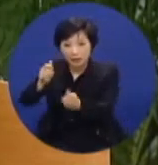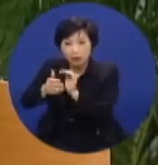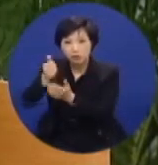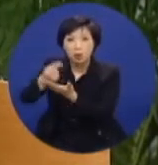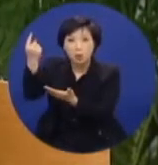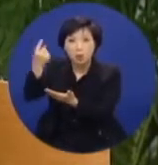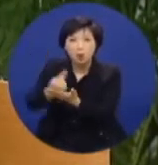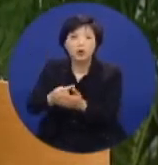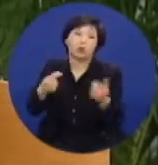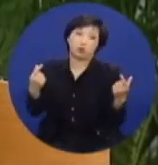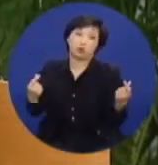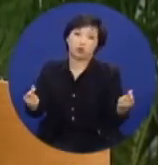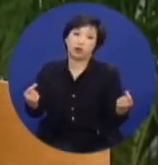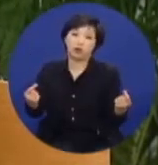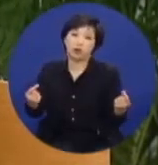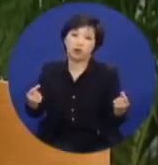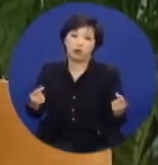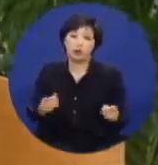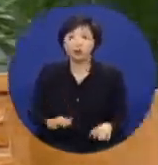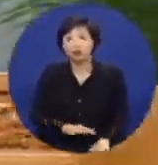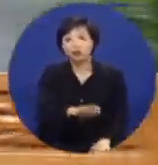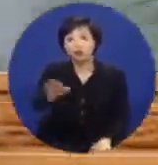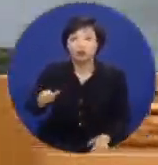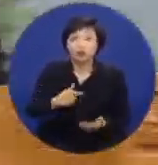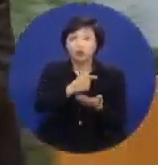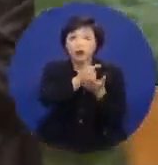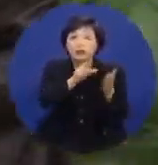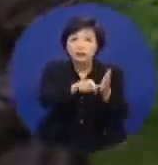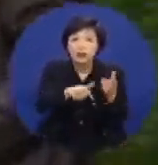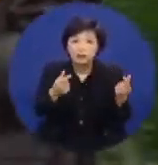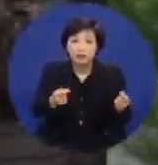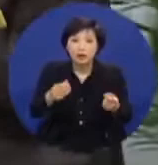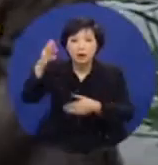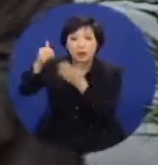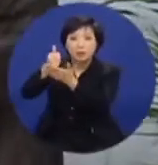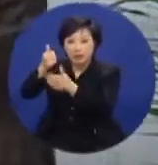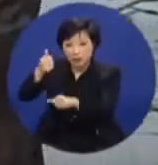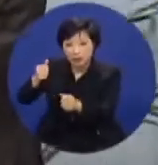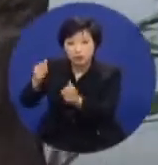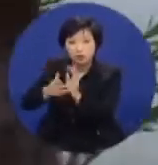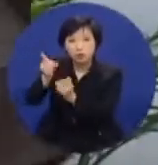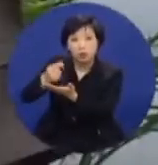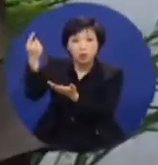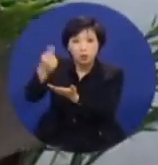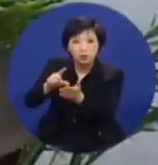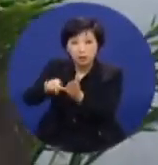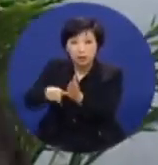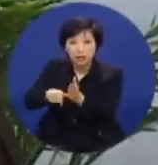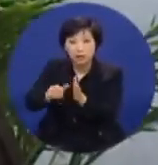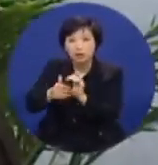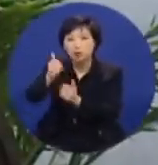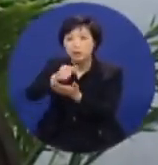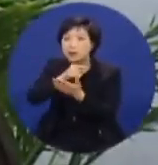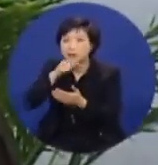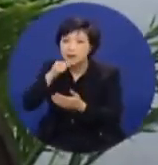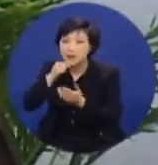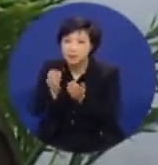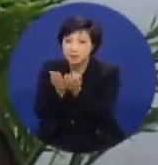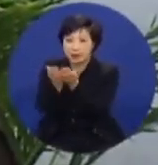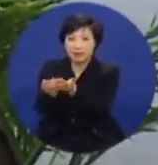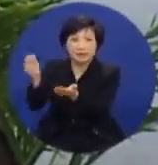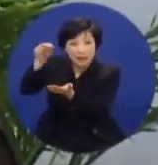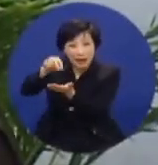그러하리라 부른 노아의 때 같이 인자가 임할 태 예수의 씨의 방주에